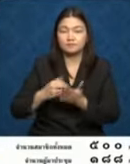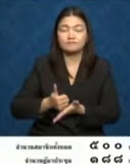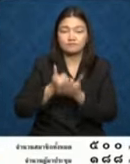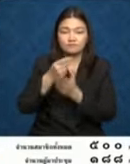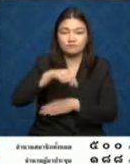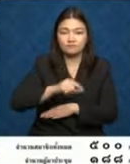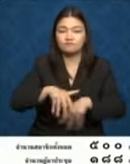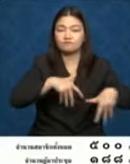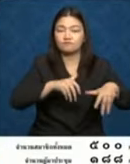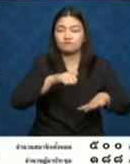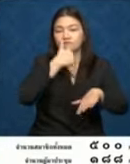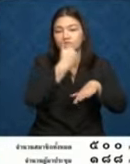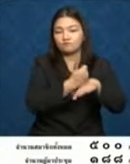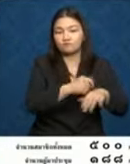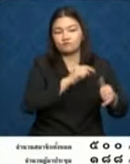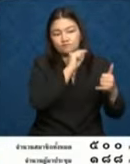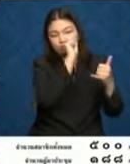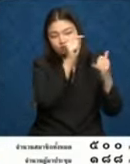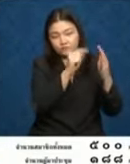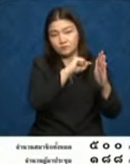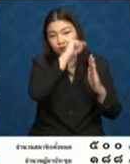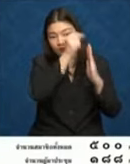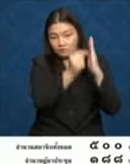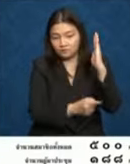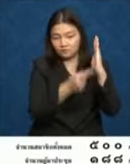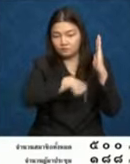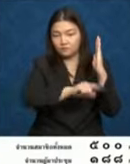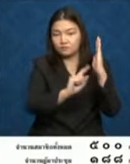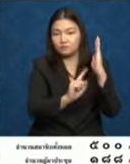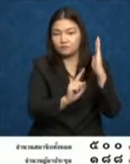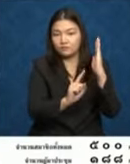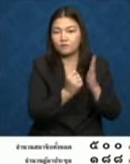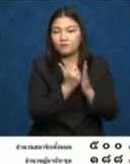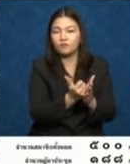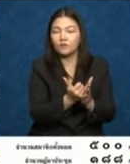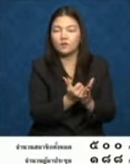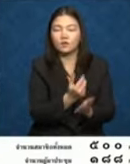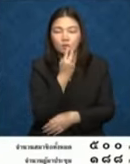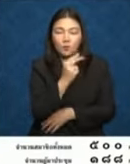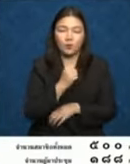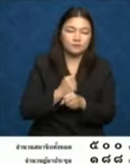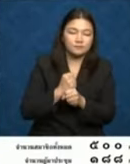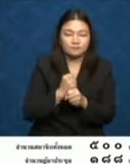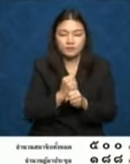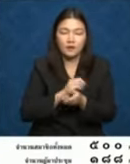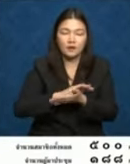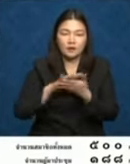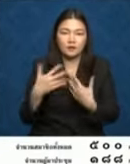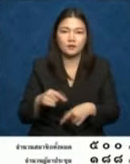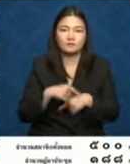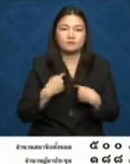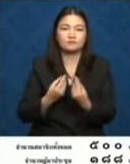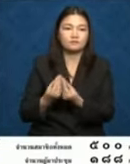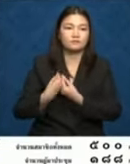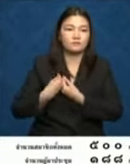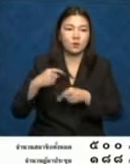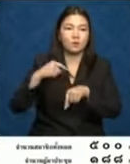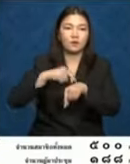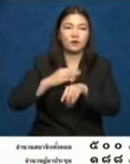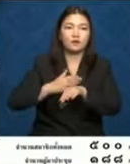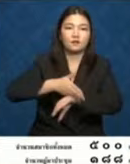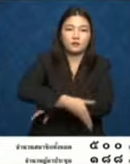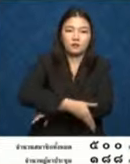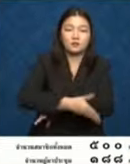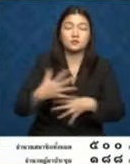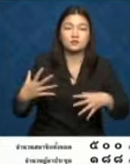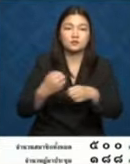ำนันผู้ใหญ่บ้านทั้งประเทศเพื่อเป็นขวัญกำลังใจให้กับกันในการปฏิบัติหน้าที่เพราะว่ากำนันผู้ใหญ่บ้านไม่ได้ถูกดูแลจากเรื่องอะไรเลยน